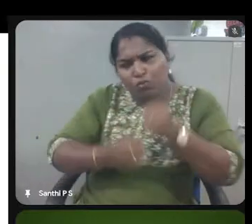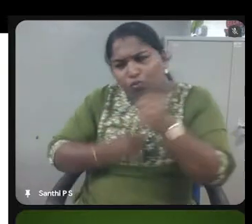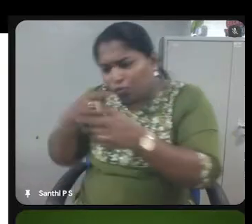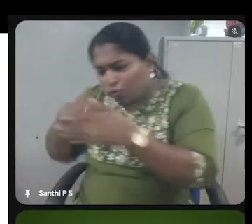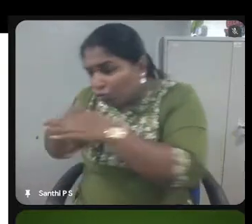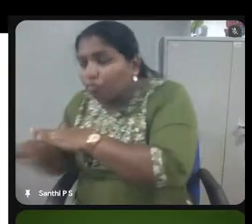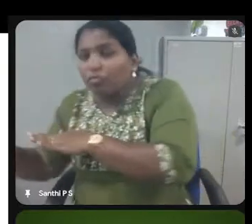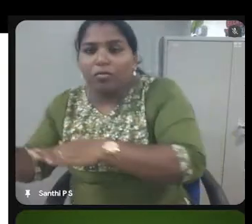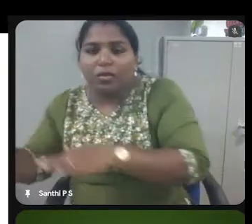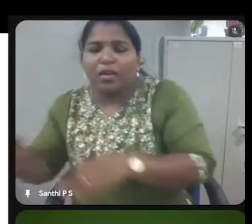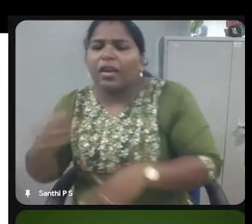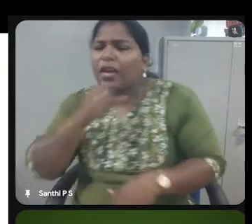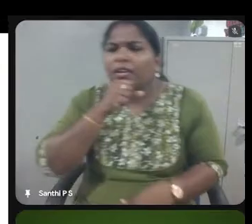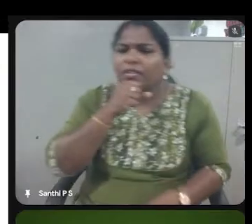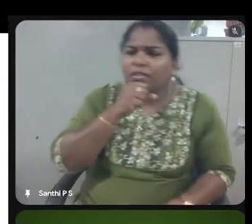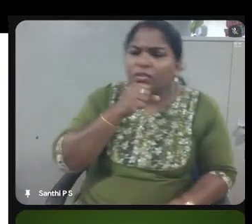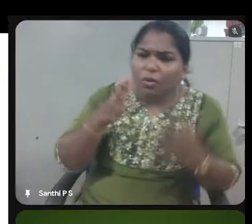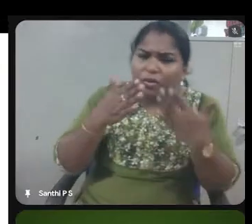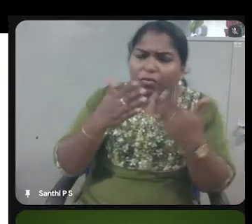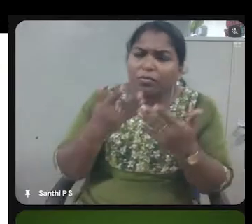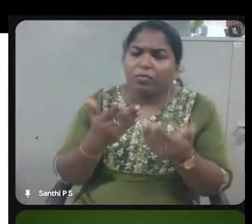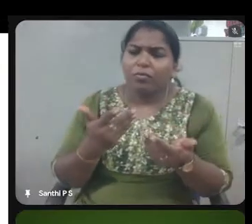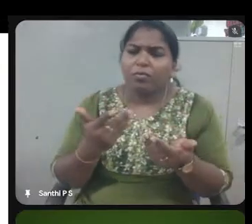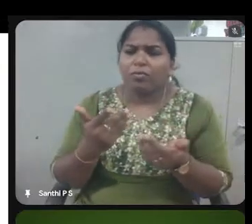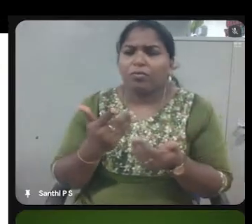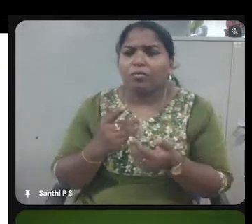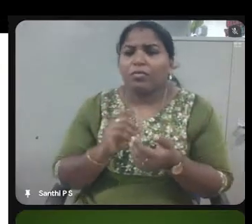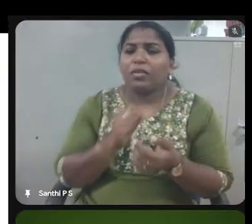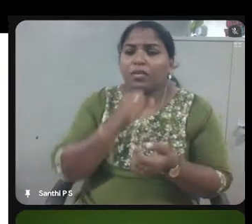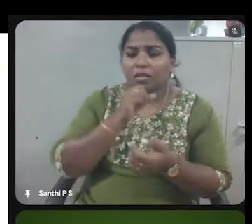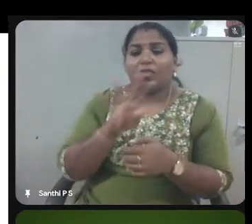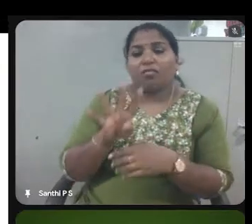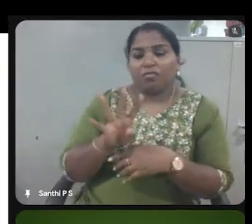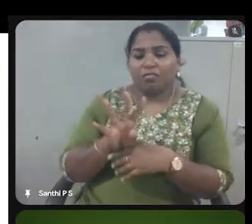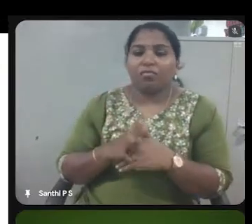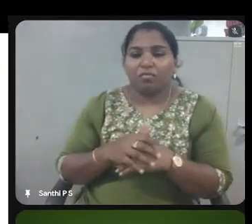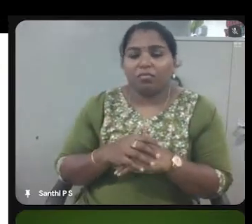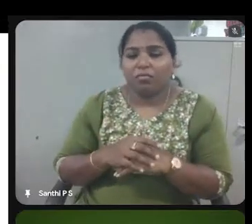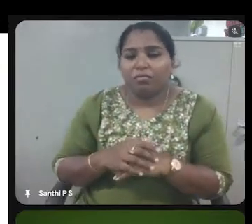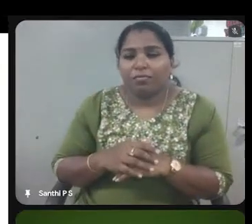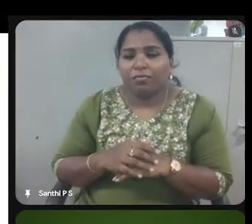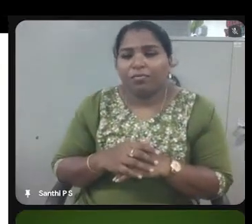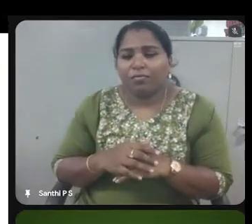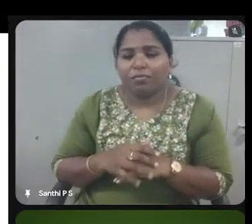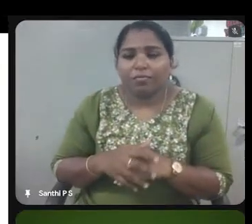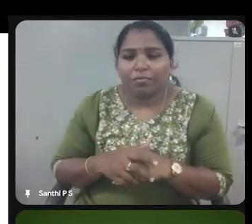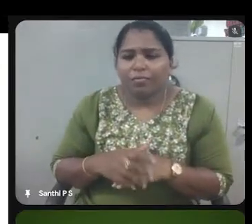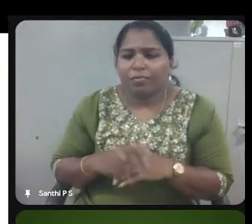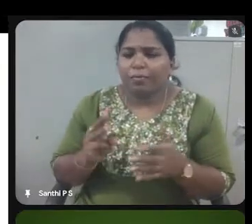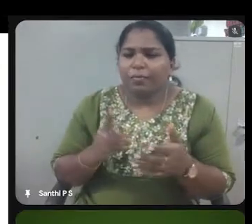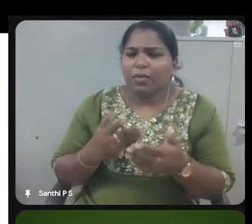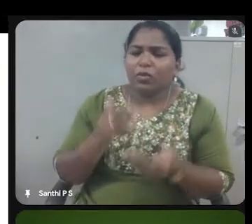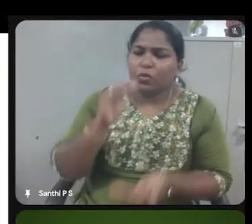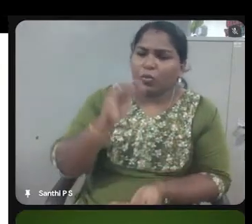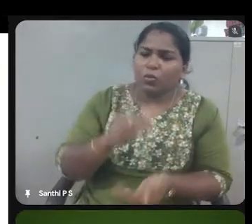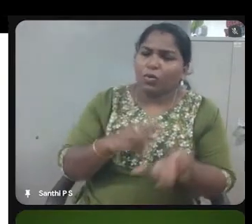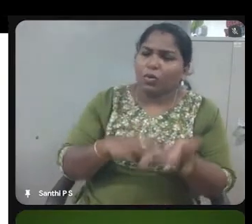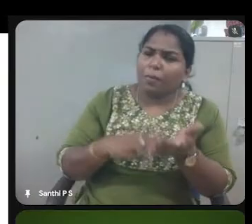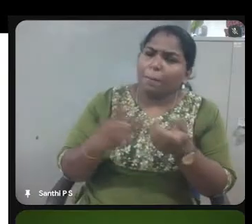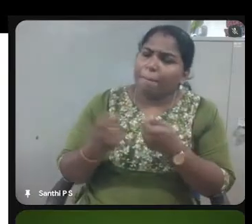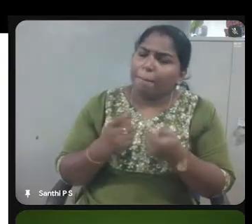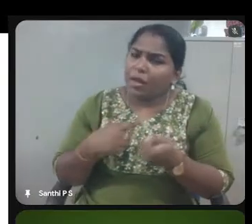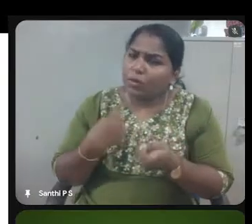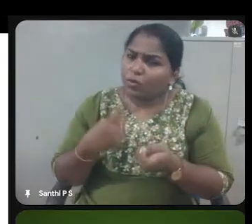എടുക്കണം. എത്ര വയസ്സാണ് ഈ കുട്ടി? അപ്പൊ 4 വയസ്സ്. അപ്പൊ ഈ കുട്ടി ആരാ മാനേജ് ചെയ്യുന്നത്? ഈ